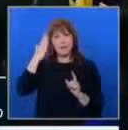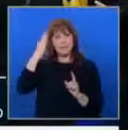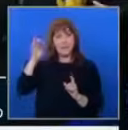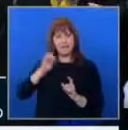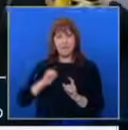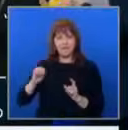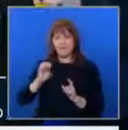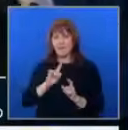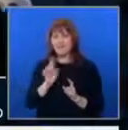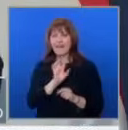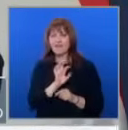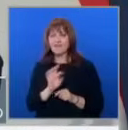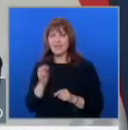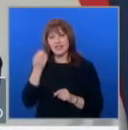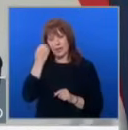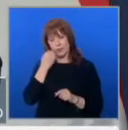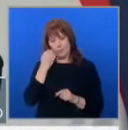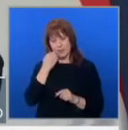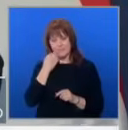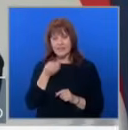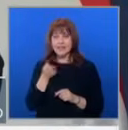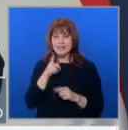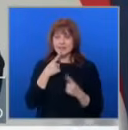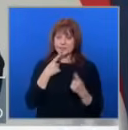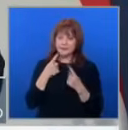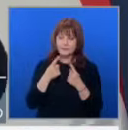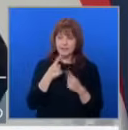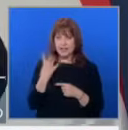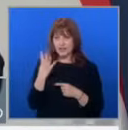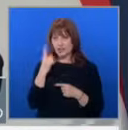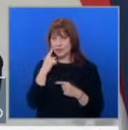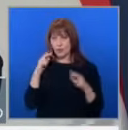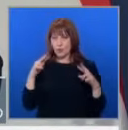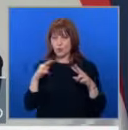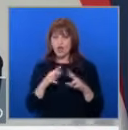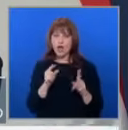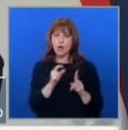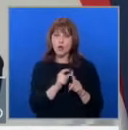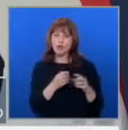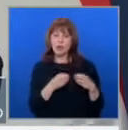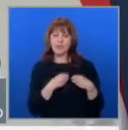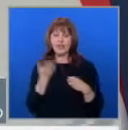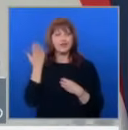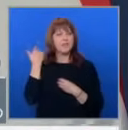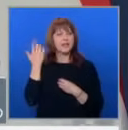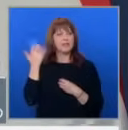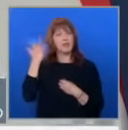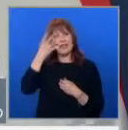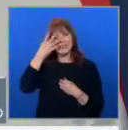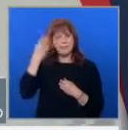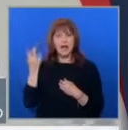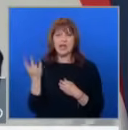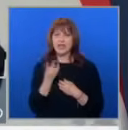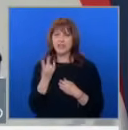Европа, не винаги са били добри. След разговор на 4 очи с нощи, Рюте обяви, че миналото е забравено и